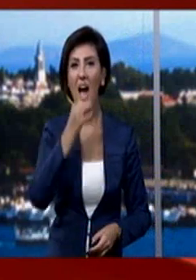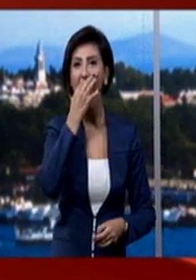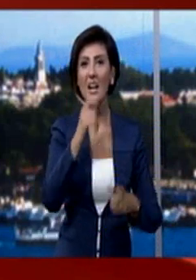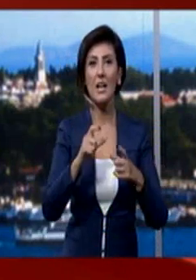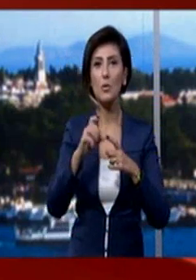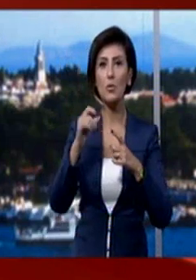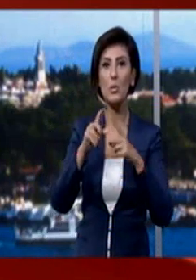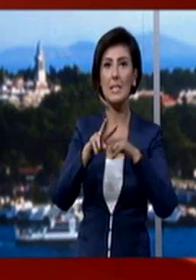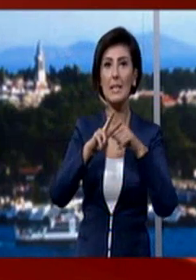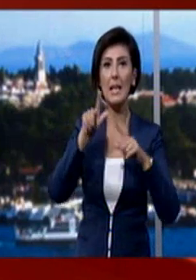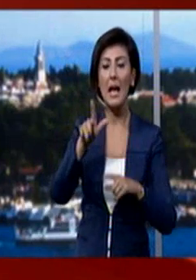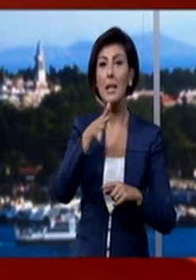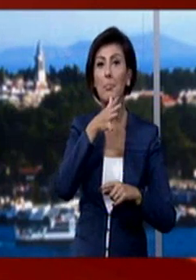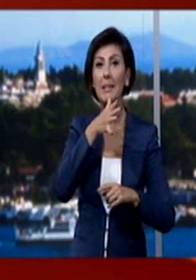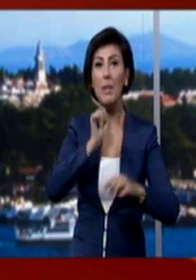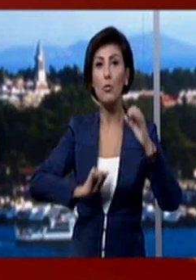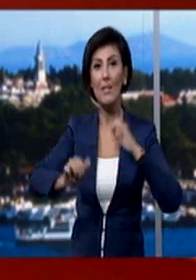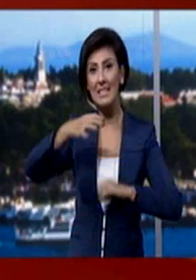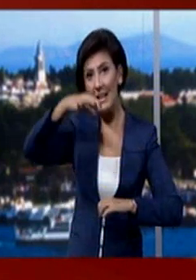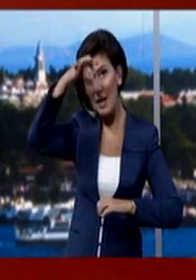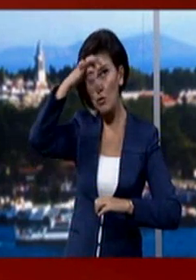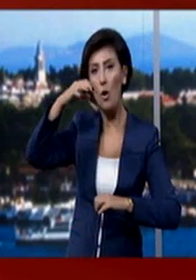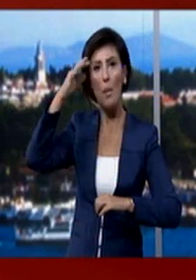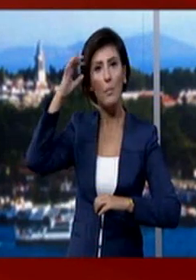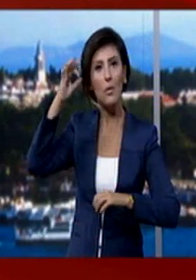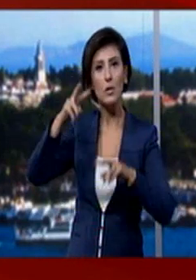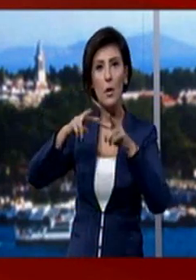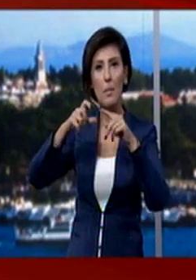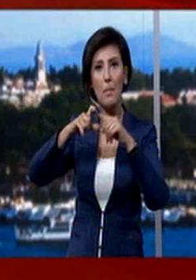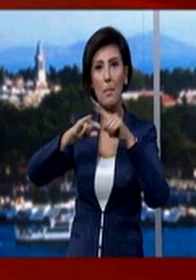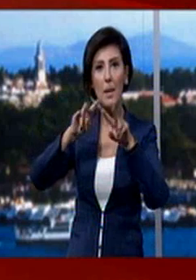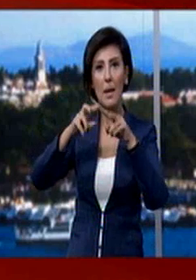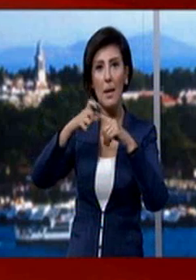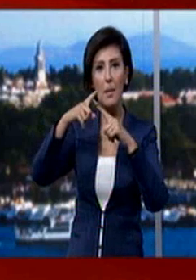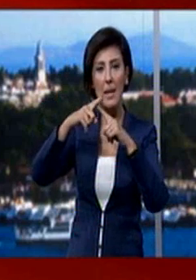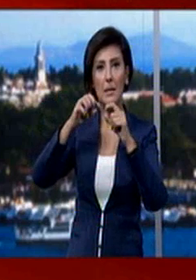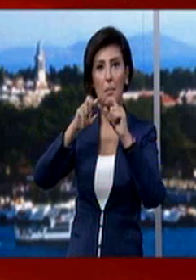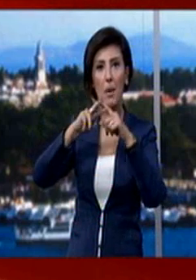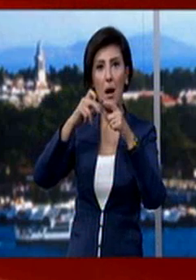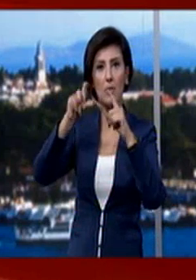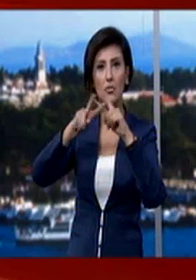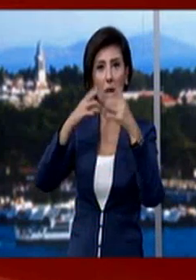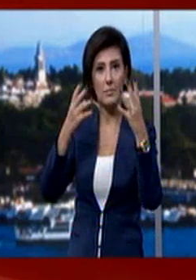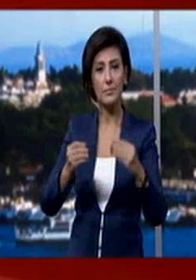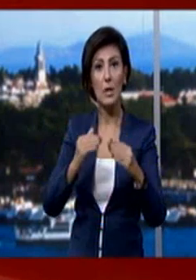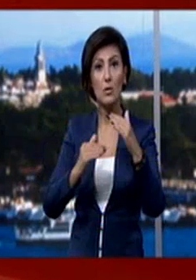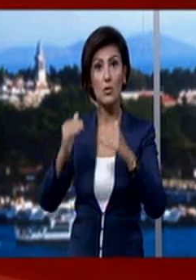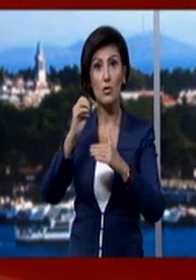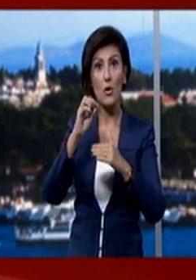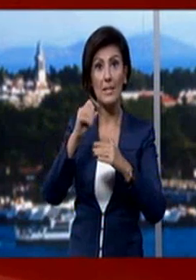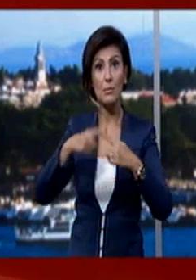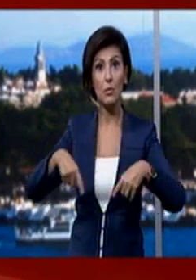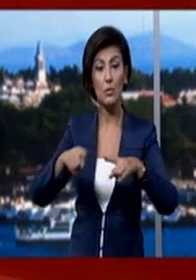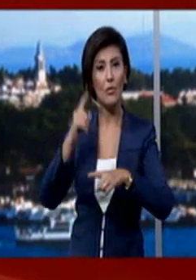Ankara Sosyal Bilimler Üniversitesi Rektörlüğü'ne Profesör Mehmet Barca atandı. Yükseköğretim Kurulu'nun